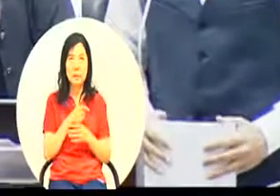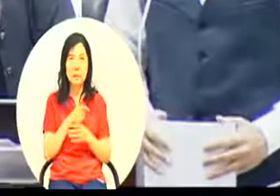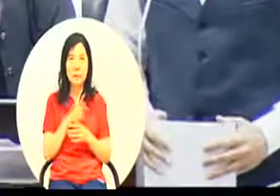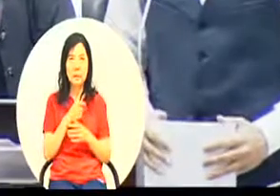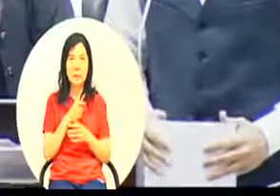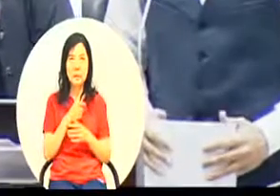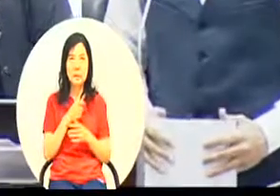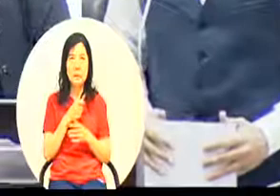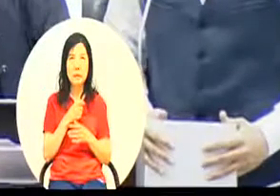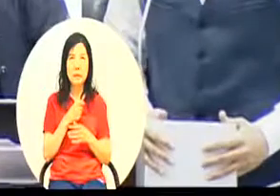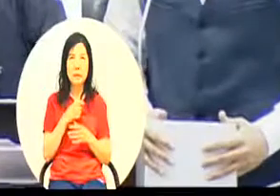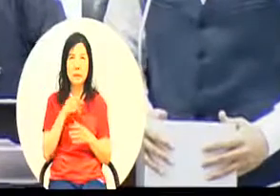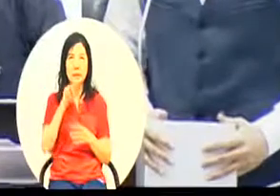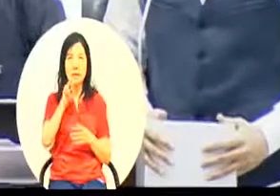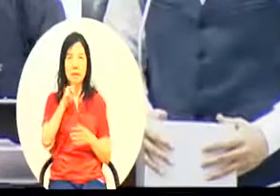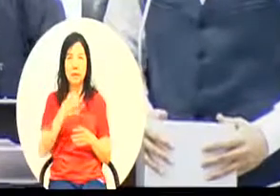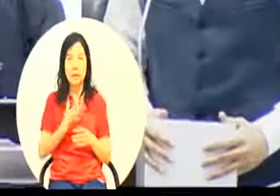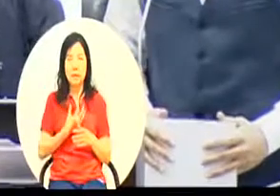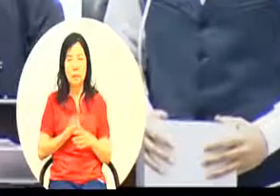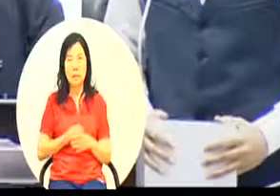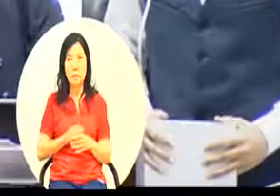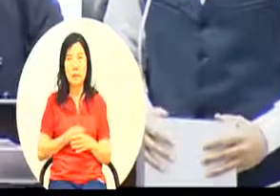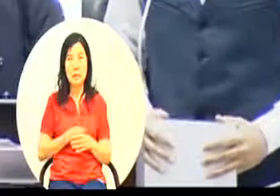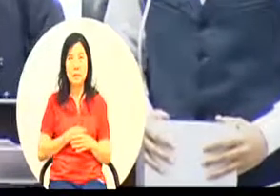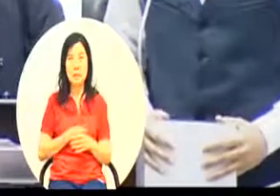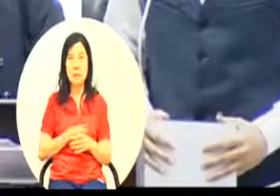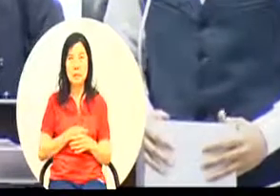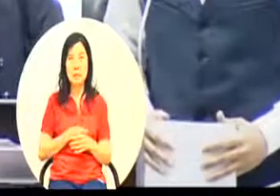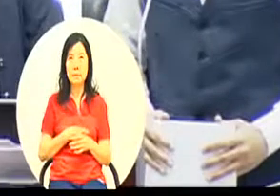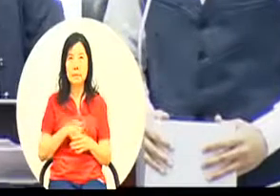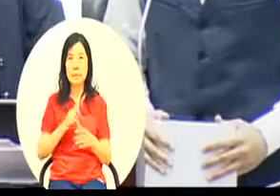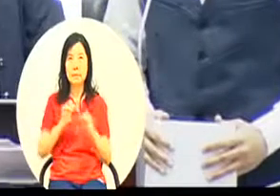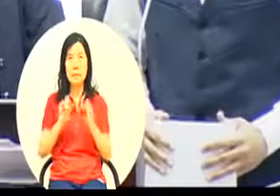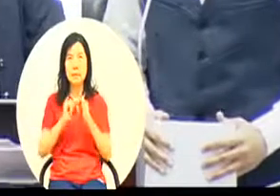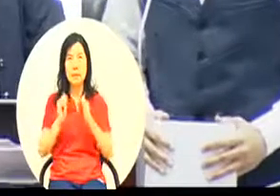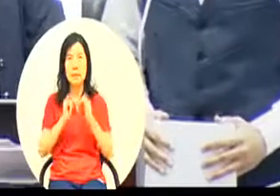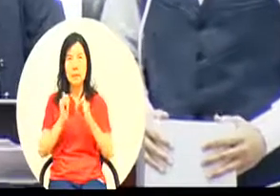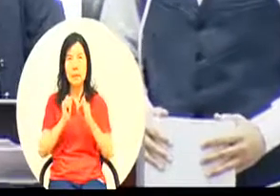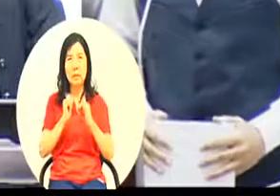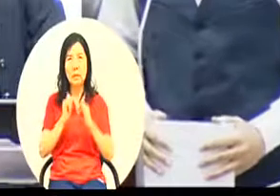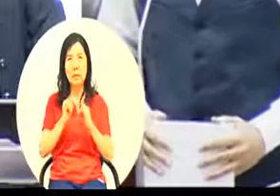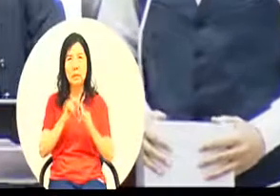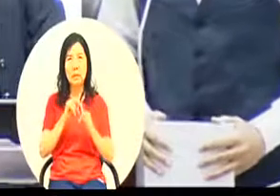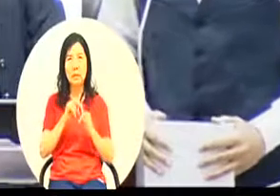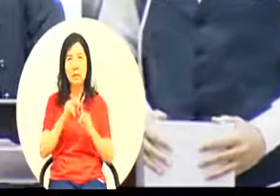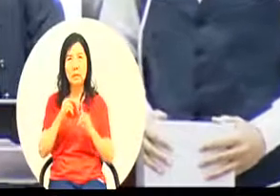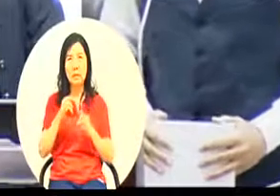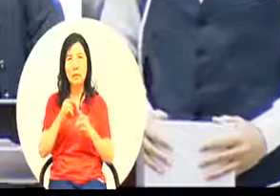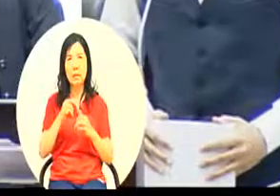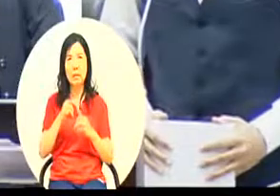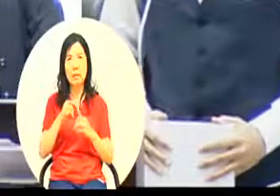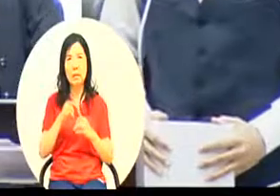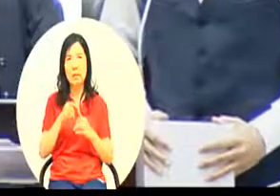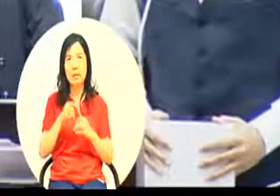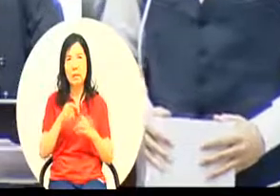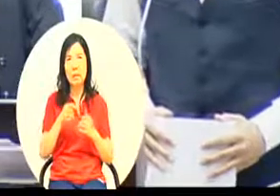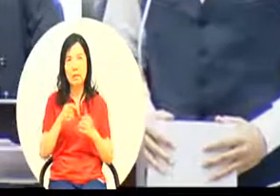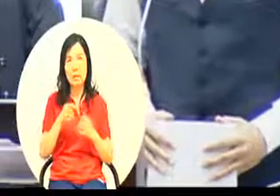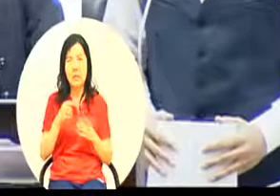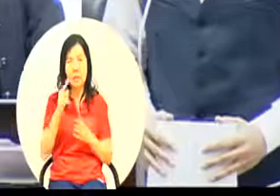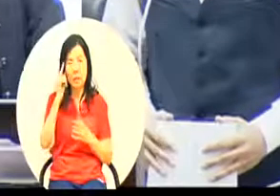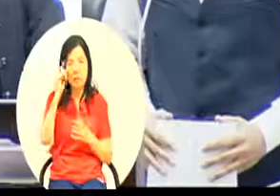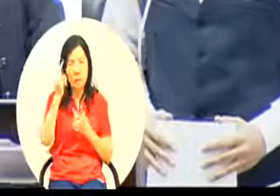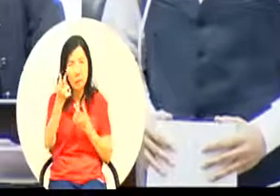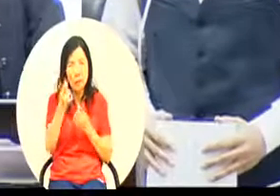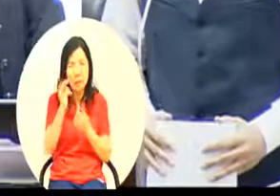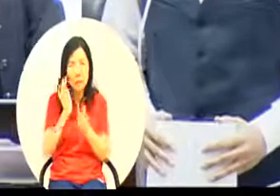可以说让我们很难受，哦，就说我们的社会，有欠缺同理心，那身心障